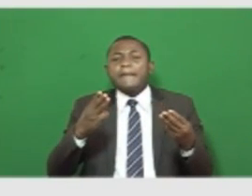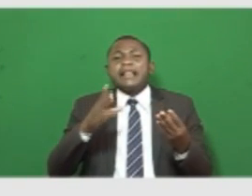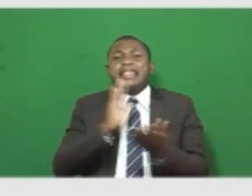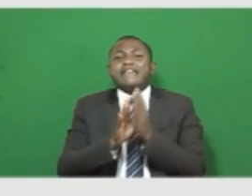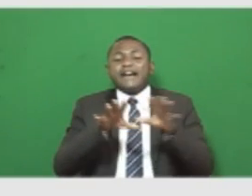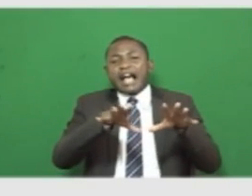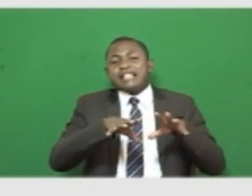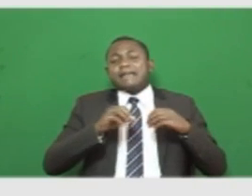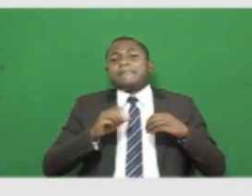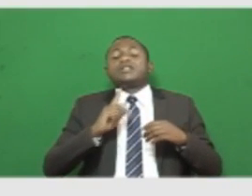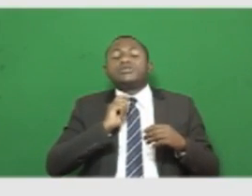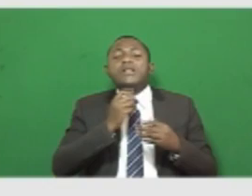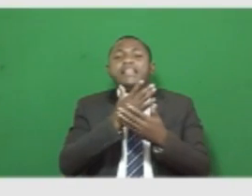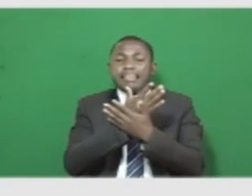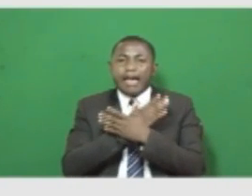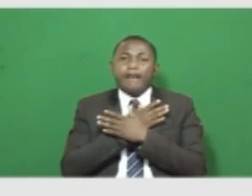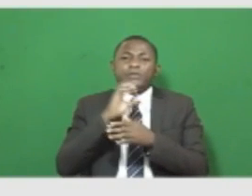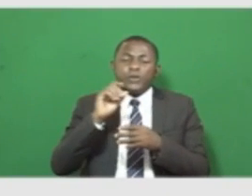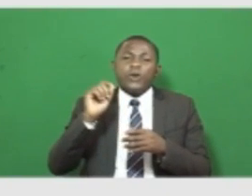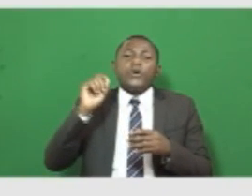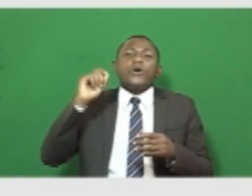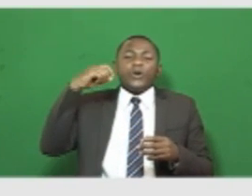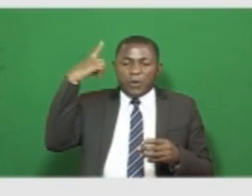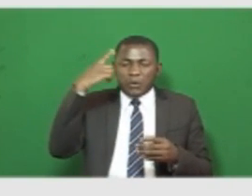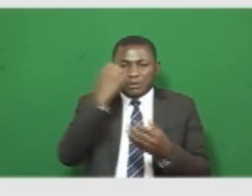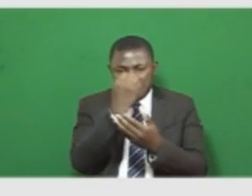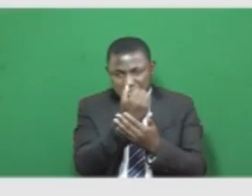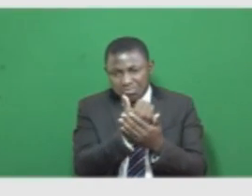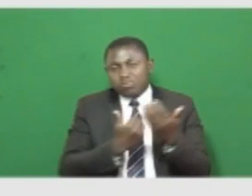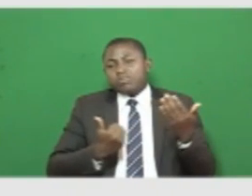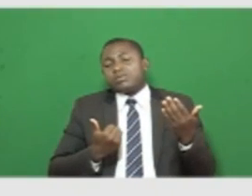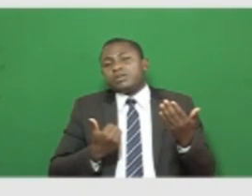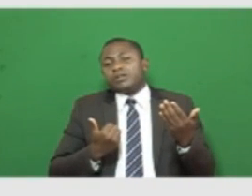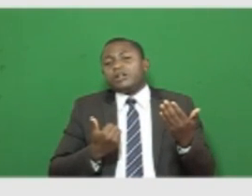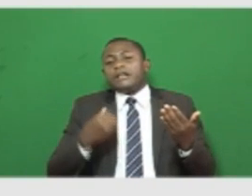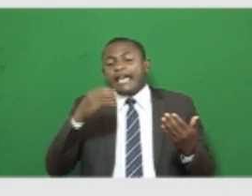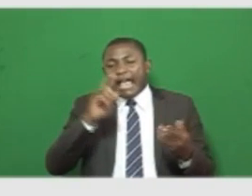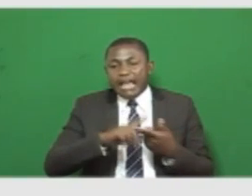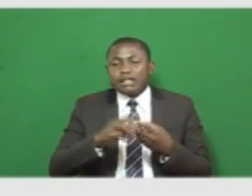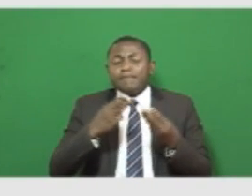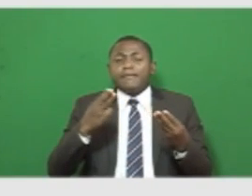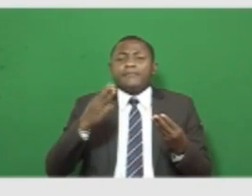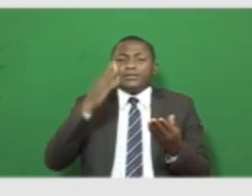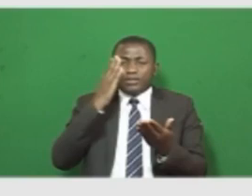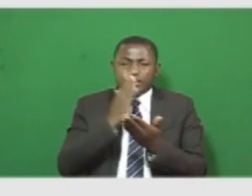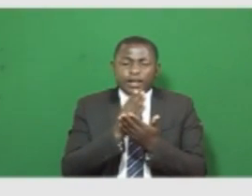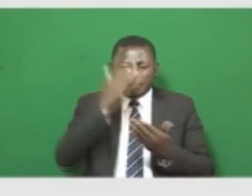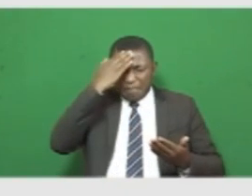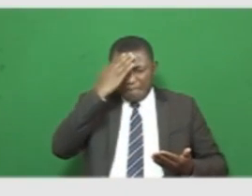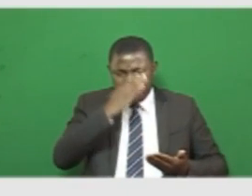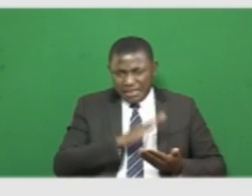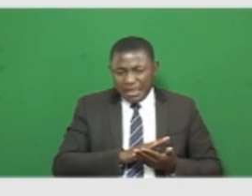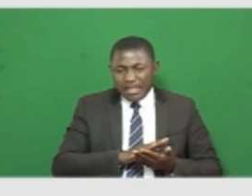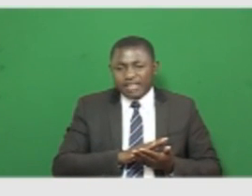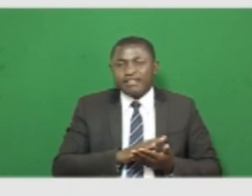kuti vaponeswe saka Mwari anovatumira simba rekukanganisa kuti vatende nhema kuti vose vasina